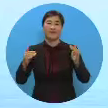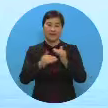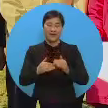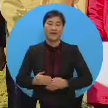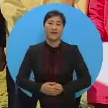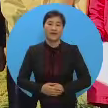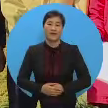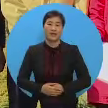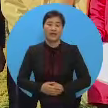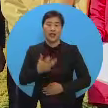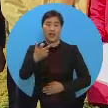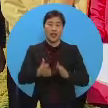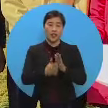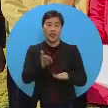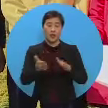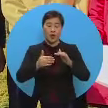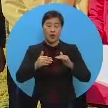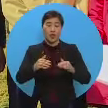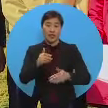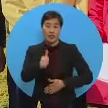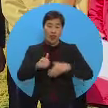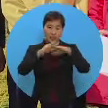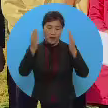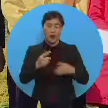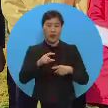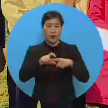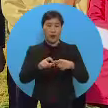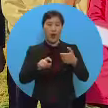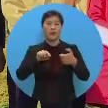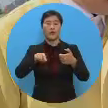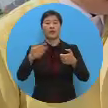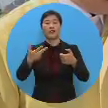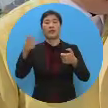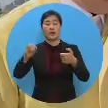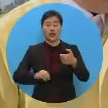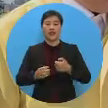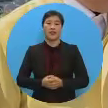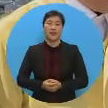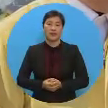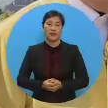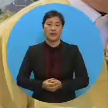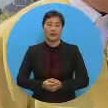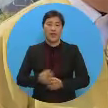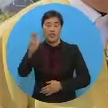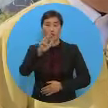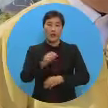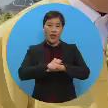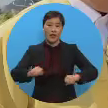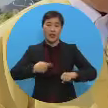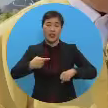받았습니다. 17개 시도지사 전체 평균 평가는 50.7%로 나타났습니다. 또